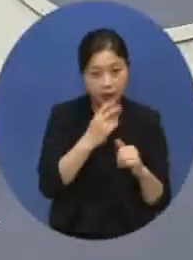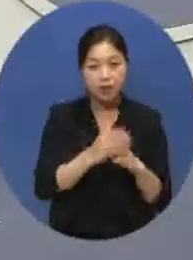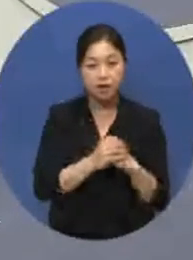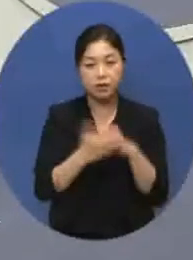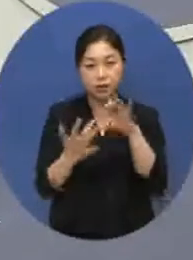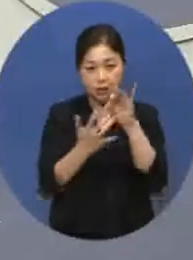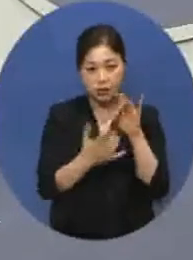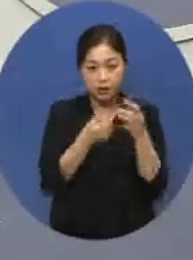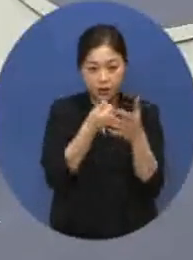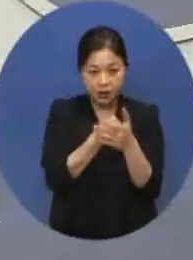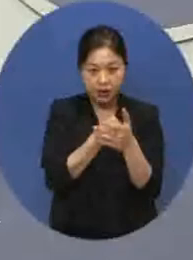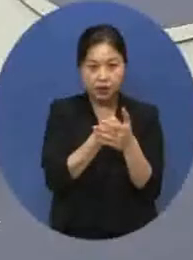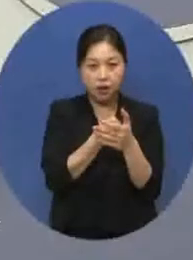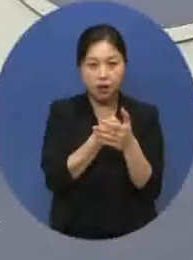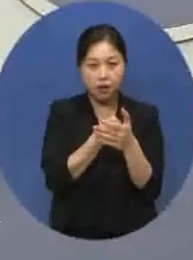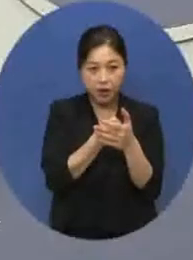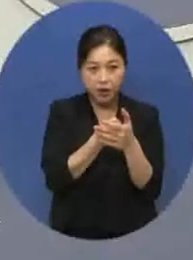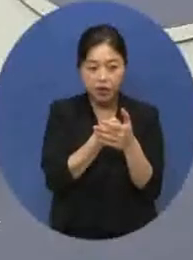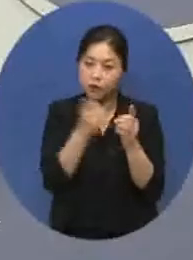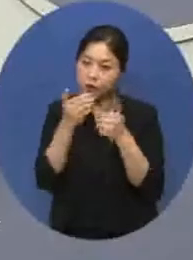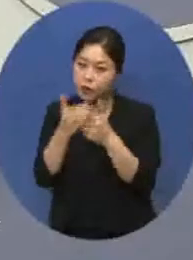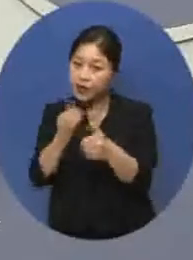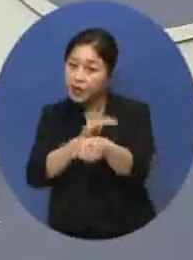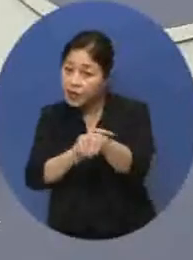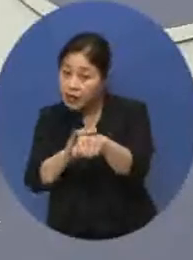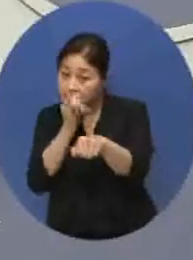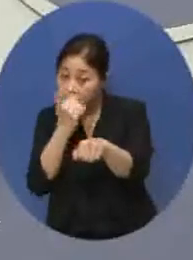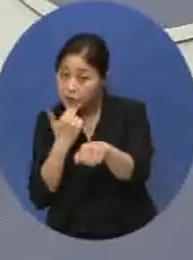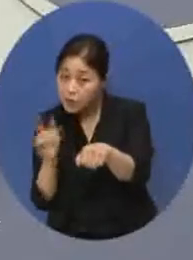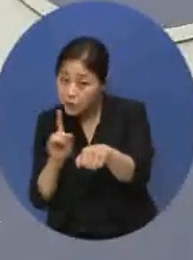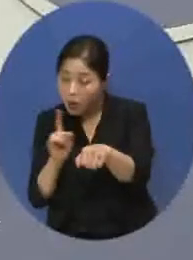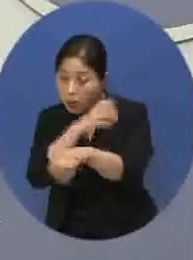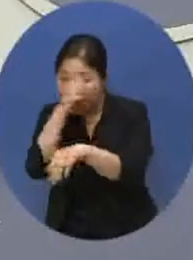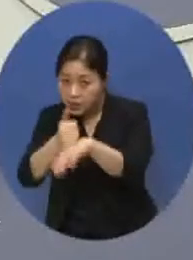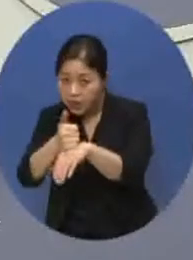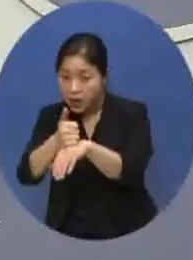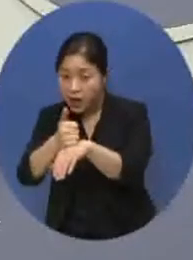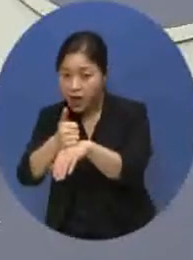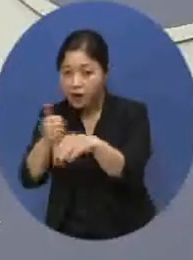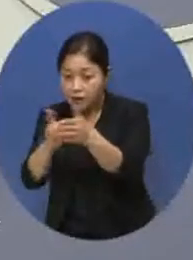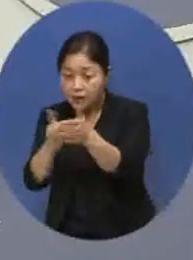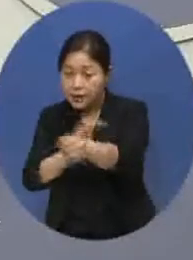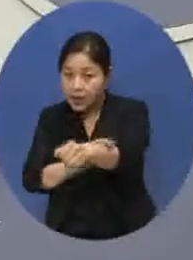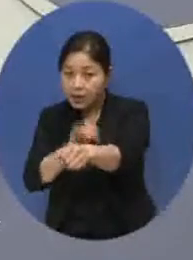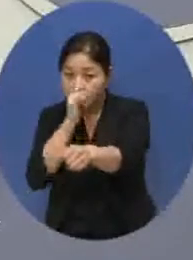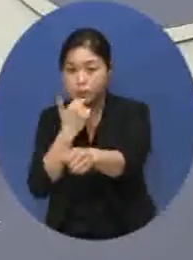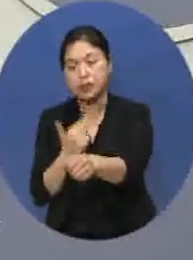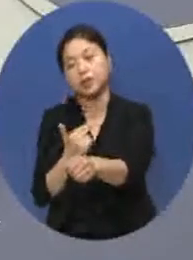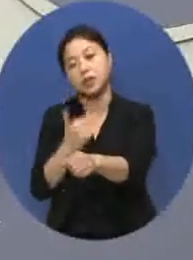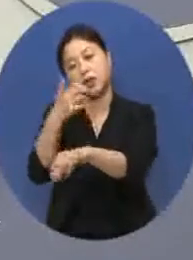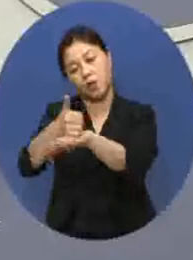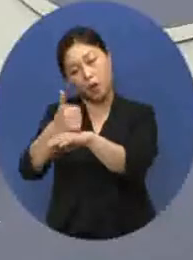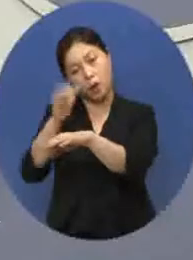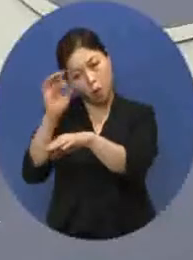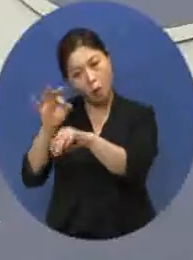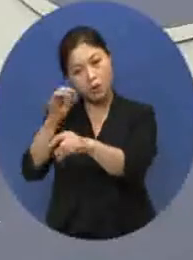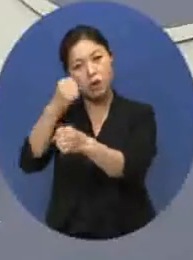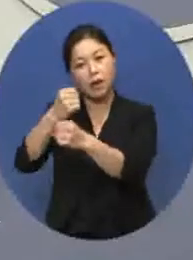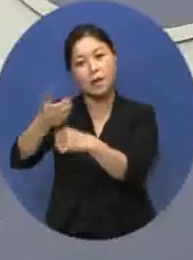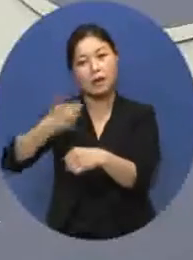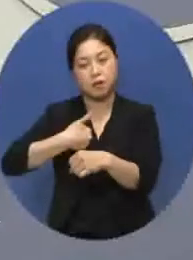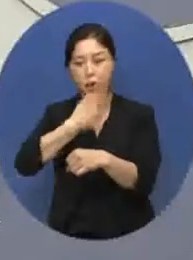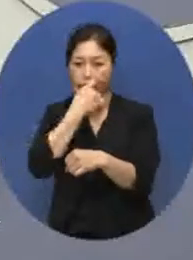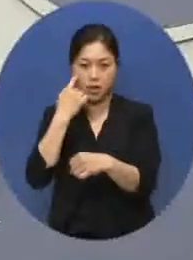그것도 진행이 잘 됐나 그걸 또 끝까지 또 챙겨봅니다. 그러고 나서 또 그리고 결과 또 만들고 그래서